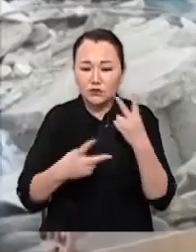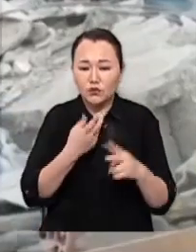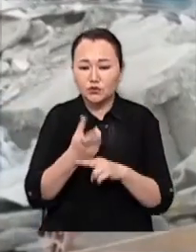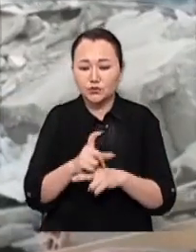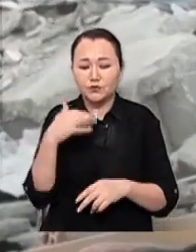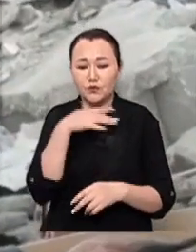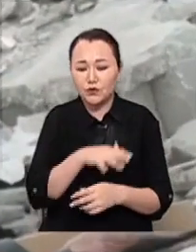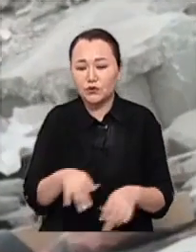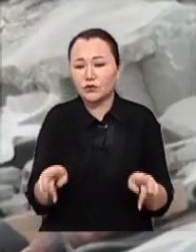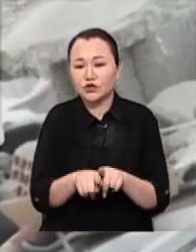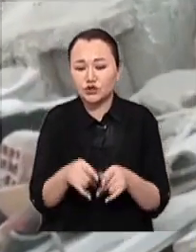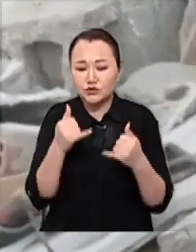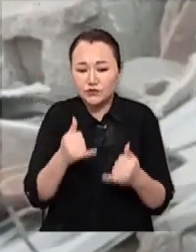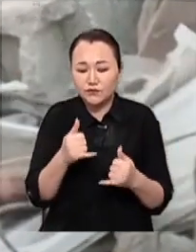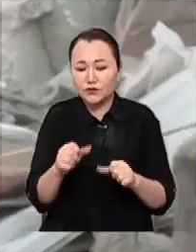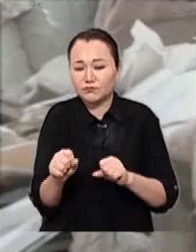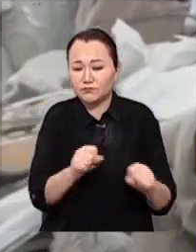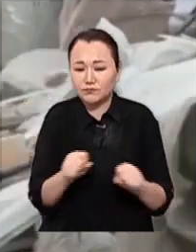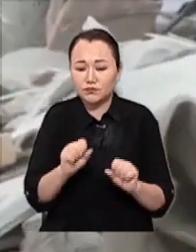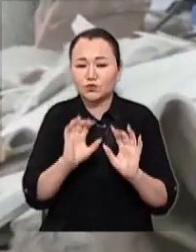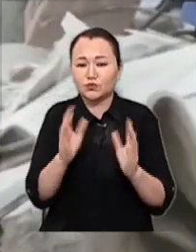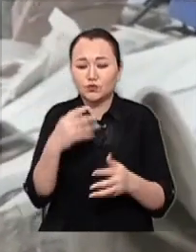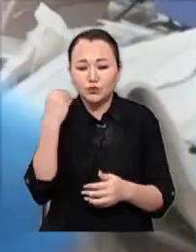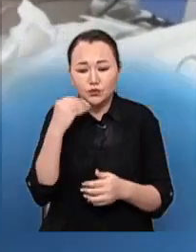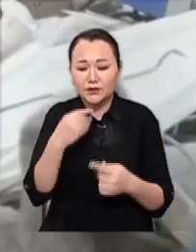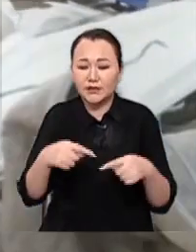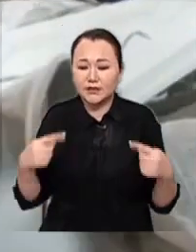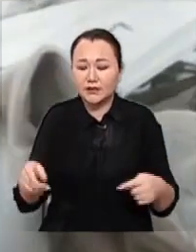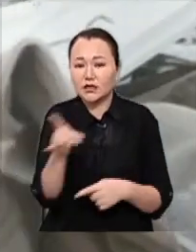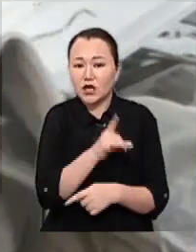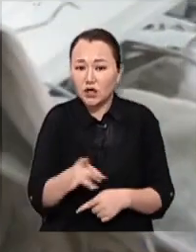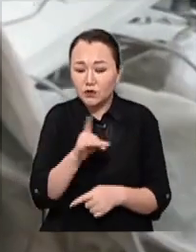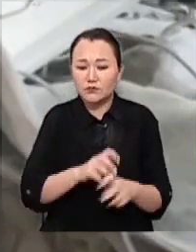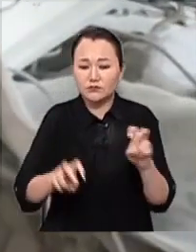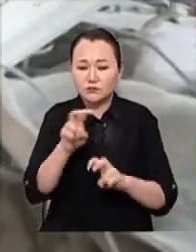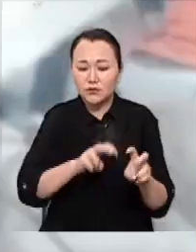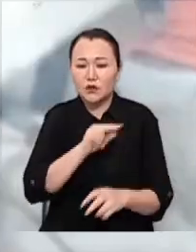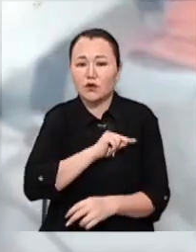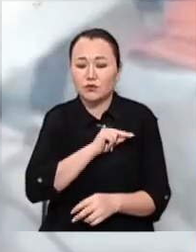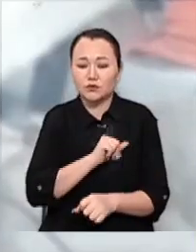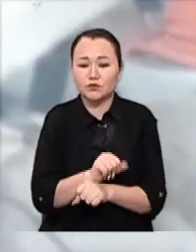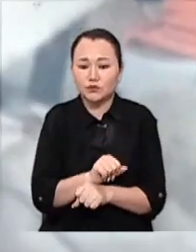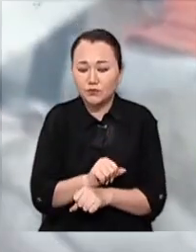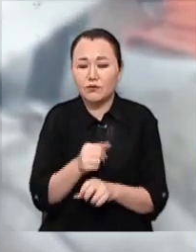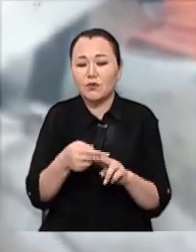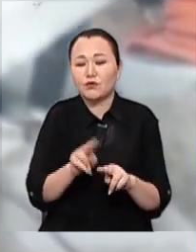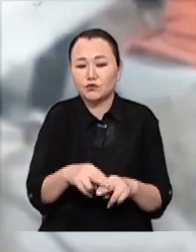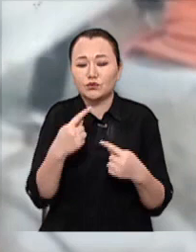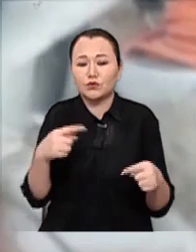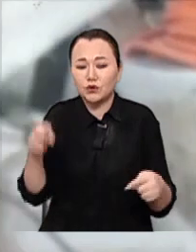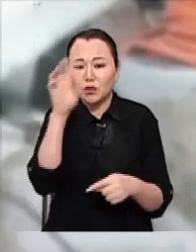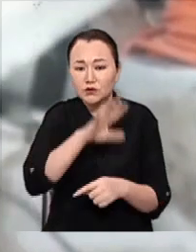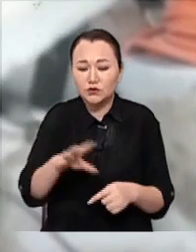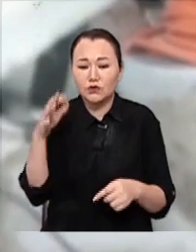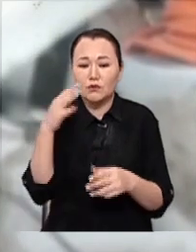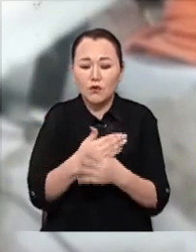көп. Сондай-ақ қазір жойқын жер сілкінісі болған Түркияның кейбір аймақтарында іздестіру жұмыстары тоқтатылып жатыр. Өйткені өзге